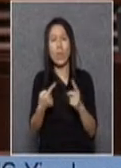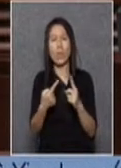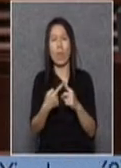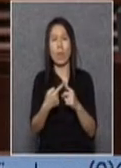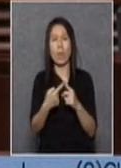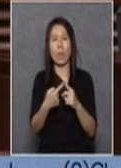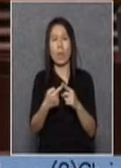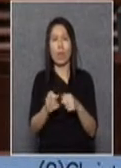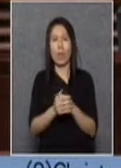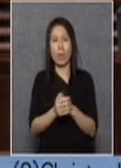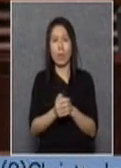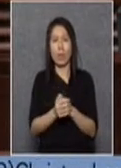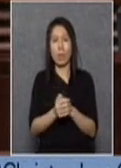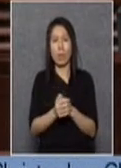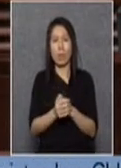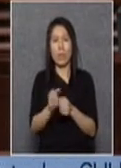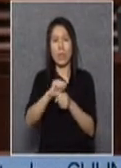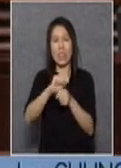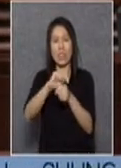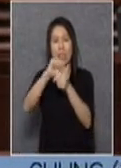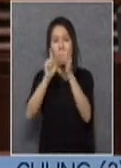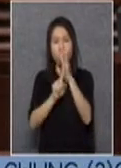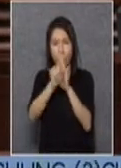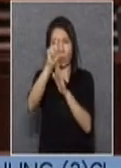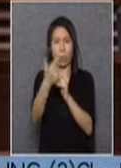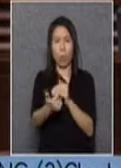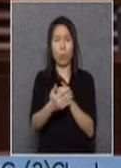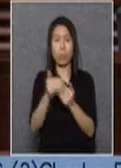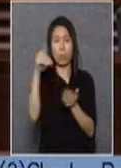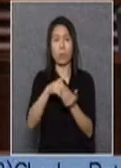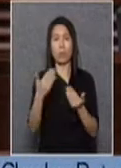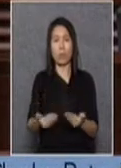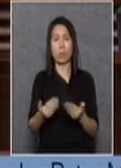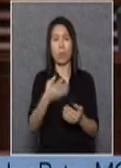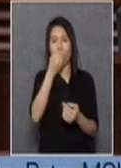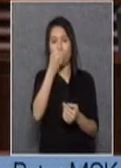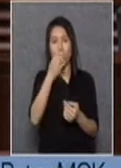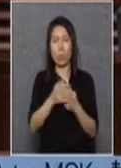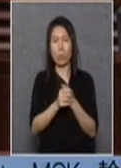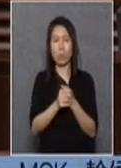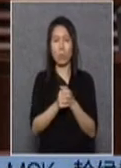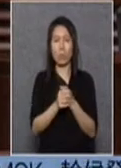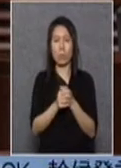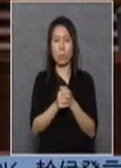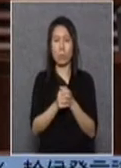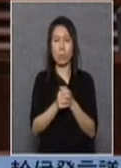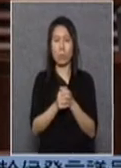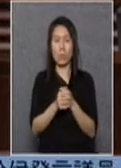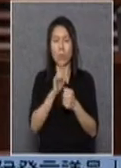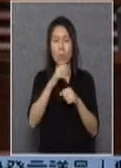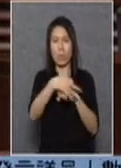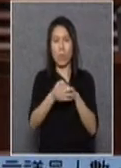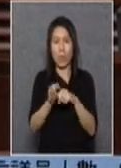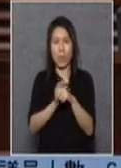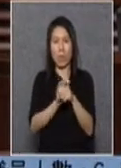竟然是日以繼增，直至到現在香港是有了一個世界的惡